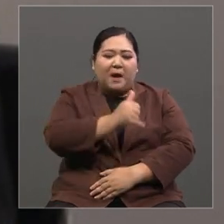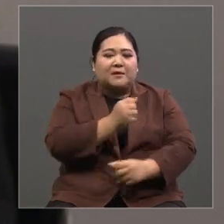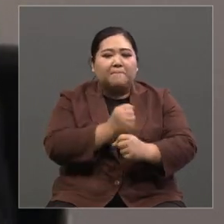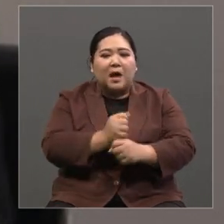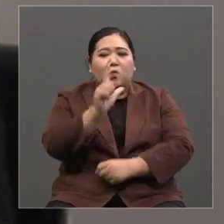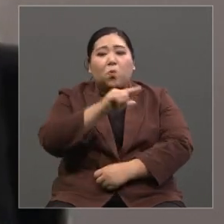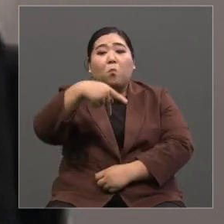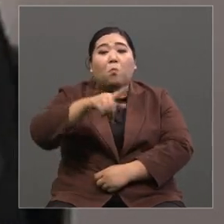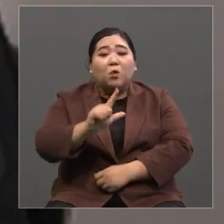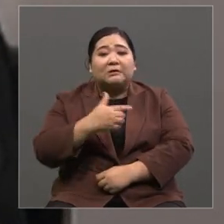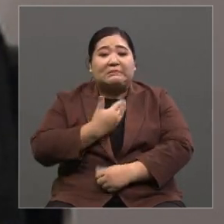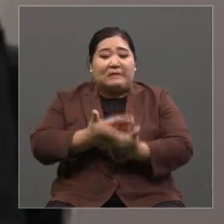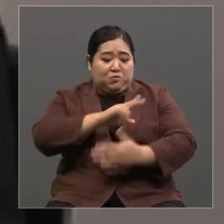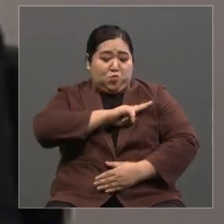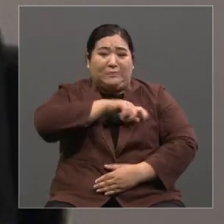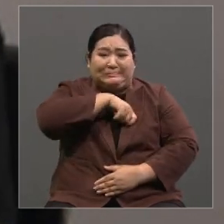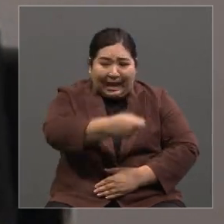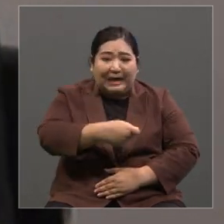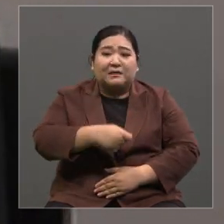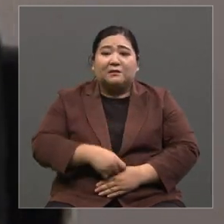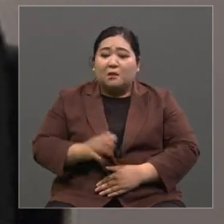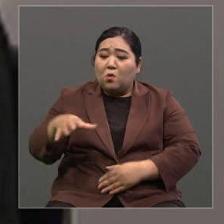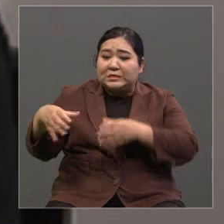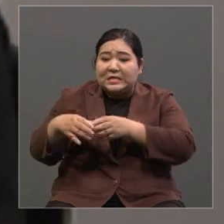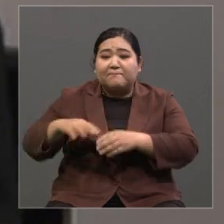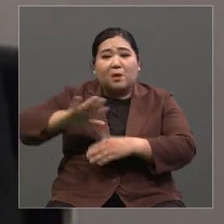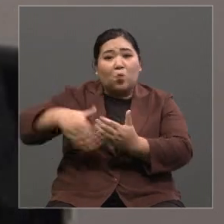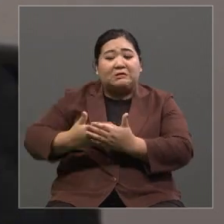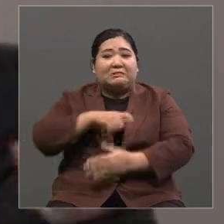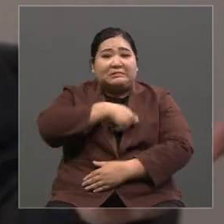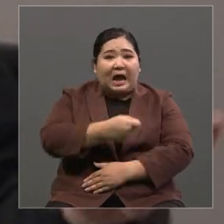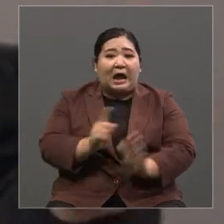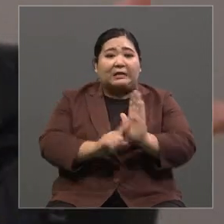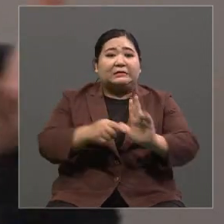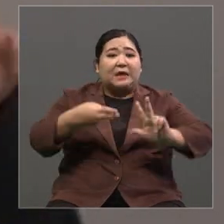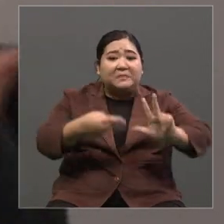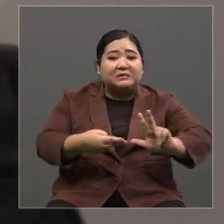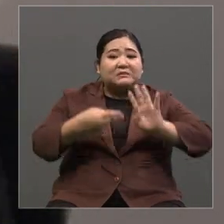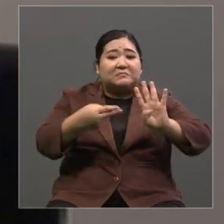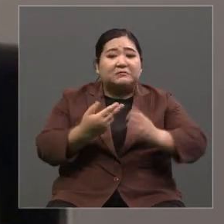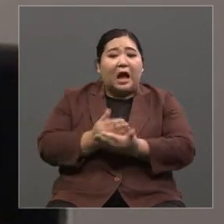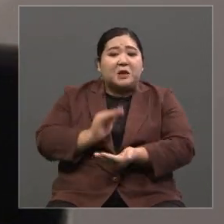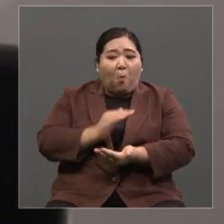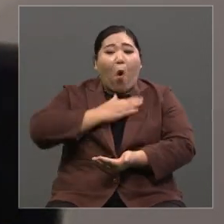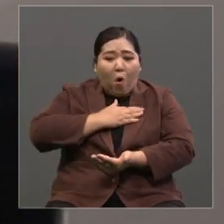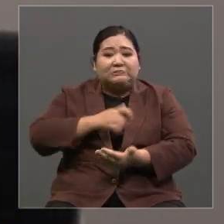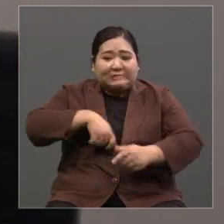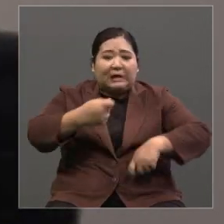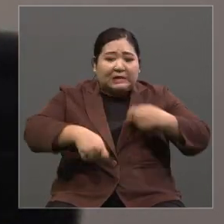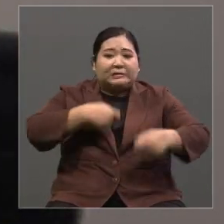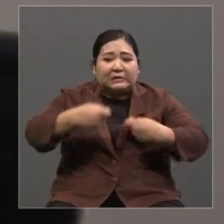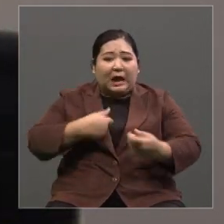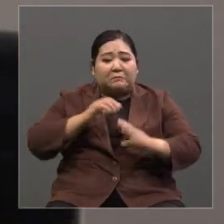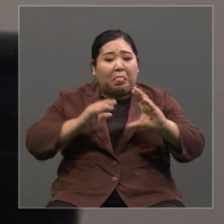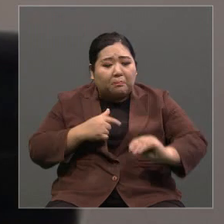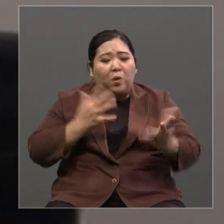ลุงพลเนี่ยผมก็ต้องจ่ายเงินเองค่าลูกน้องไปที 30,000บาท30,000-40,000บาทผมก็ต้องเอาเงินเก่าของผมเนี่ยมาใช้นี่ผม